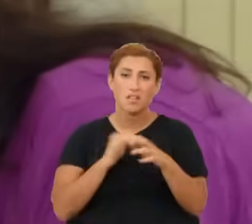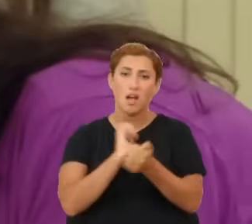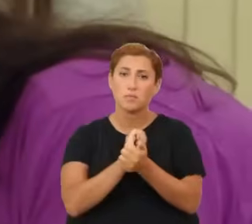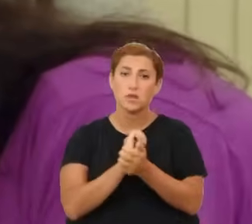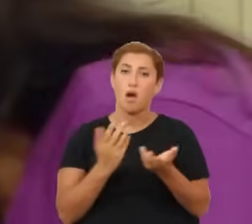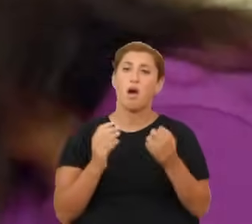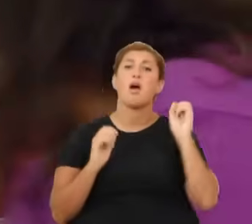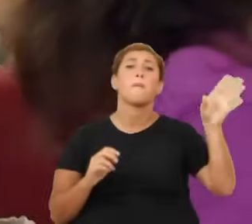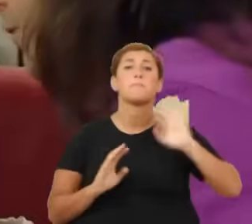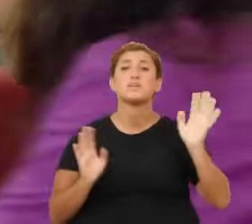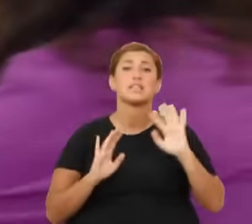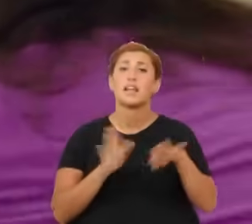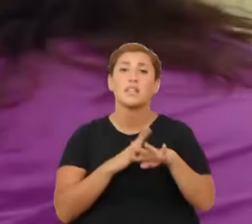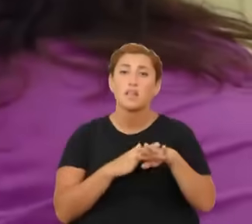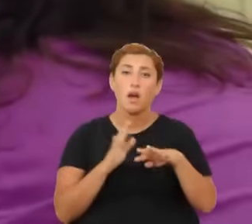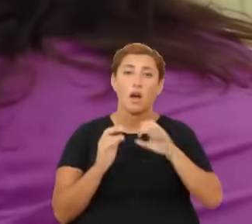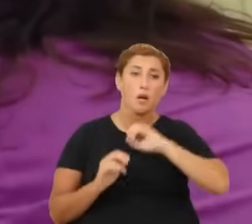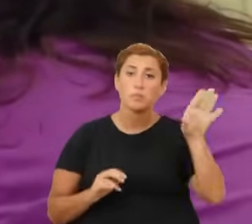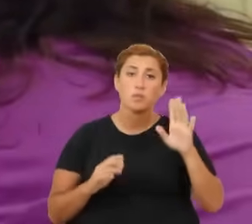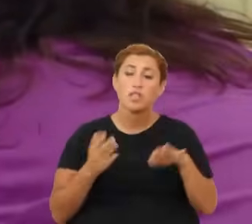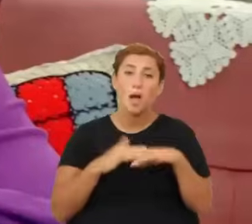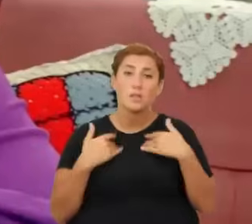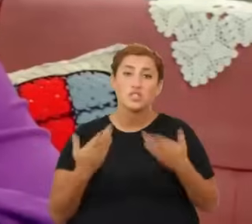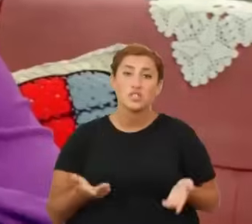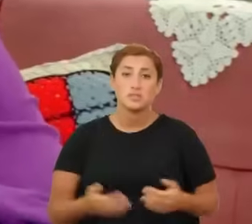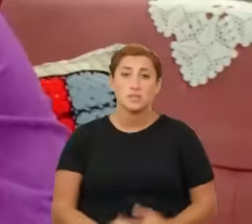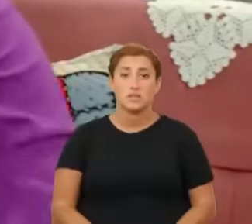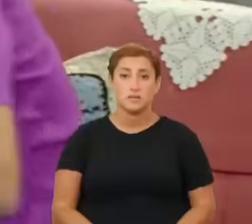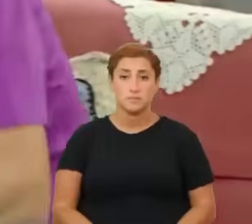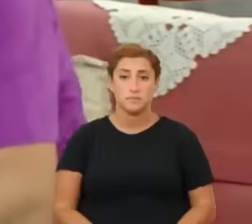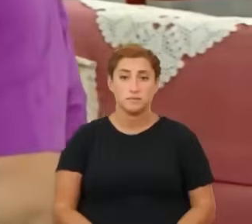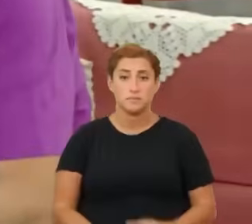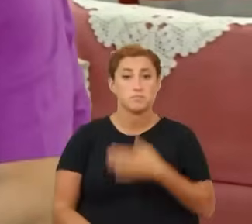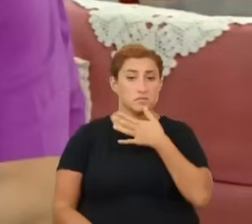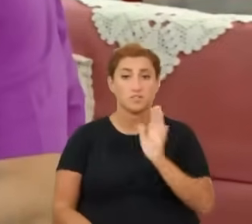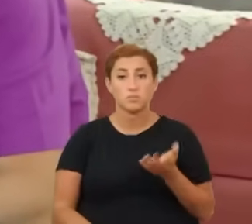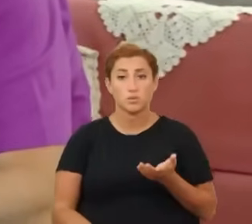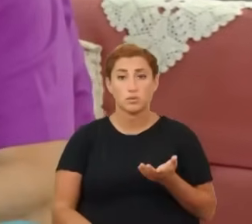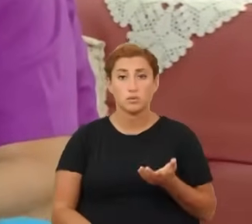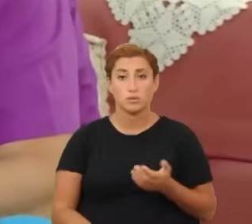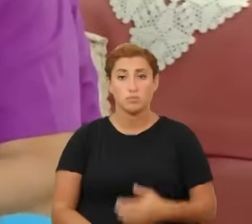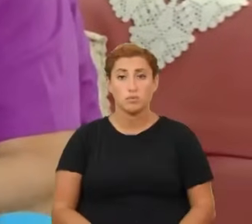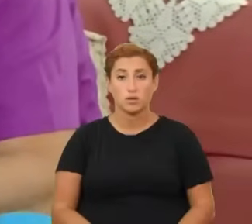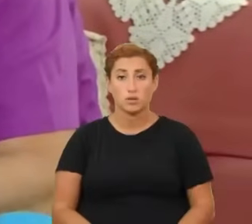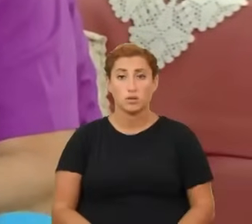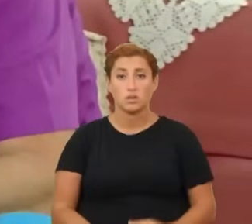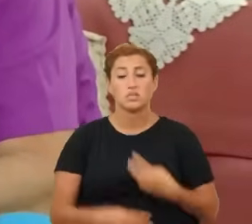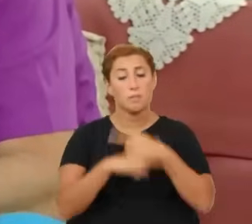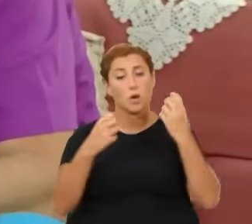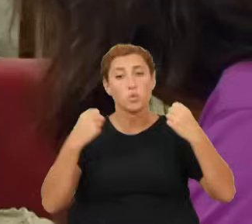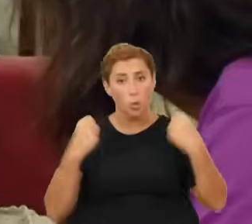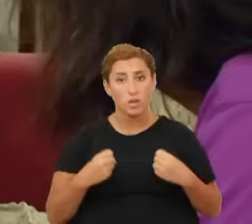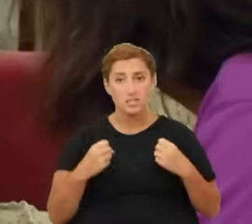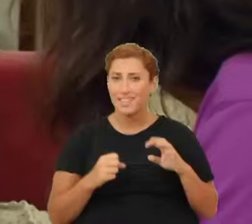hapse atmasınlar? Niye atıyorlar ya? Ne yapacağız peki? Bilmiyorum. Şey, sabaha kadar